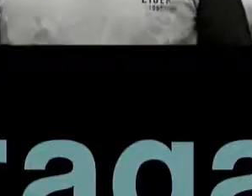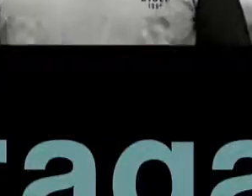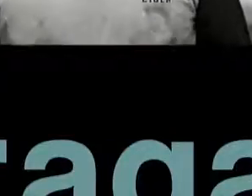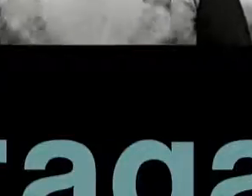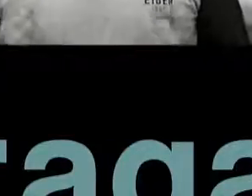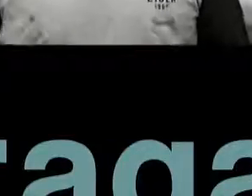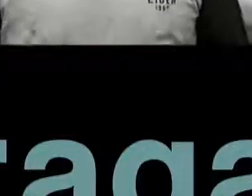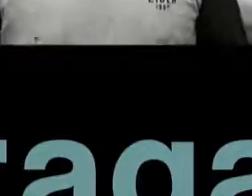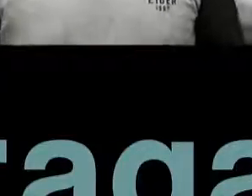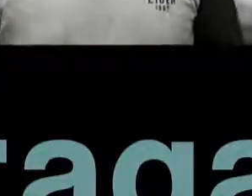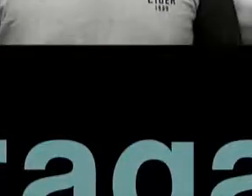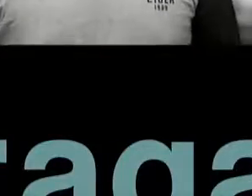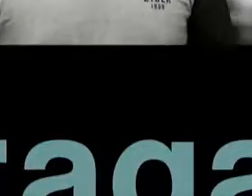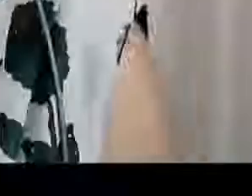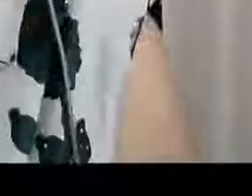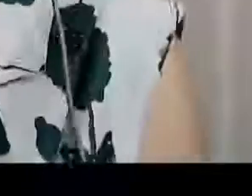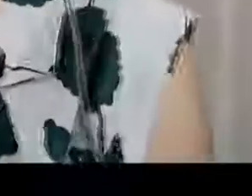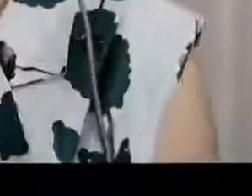kita